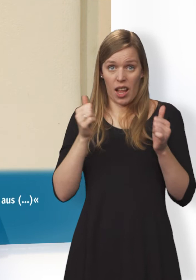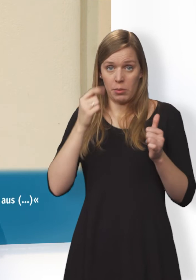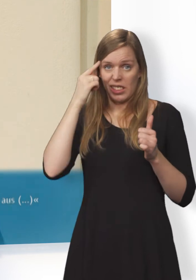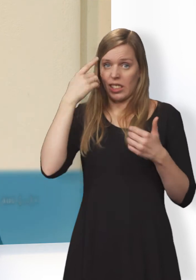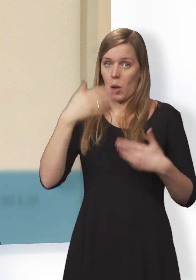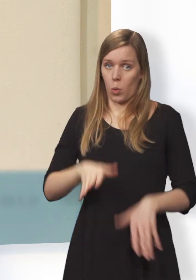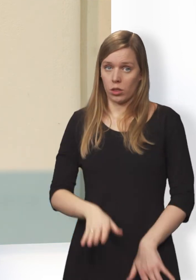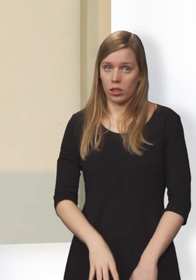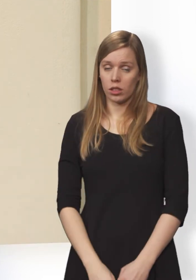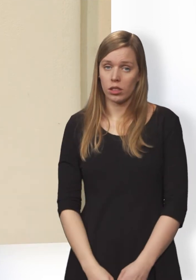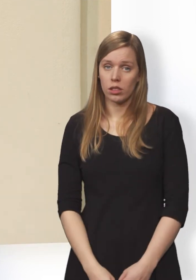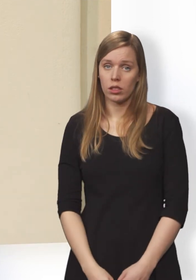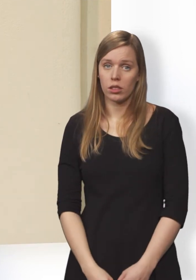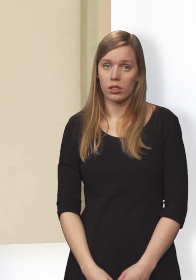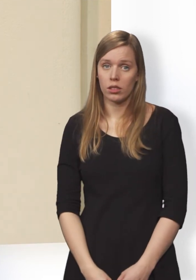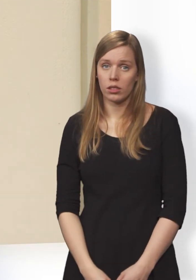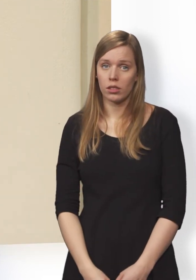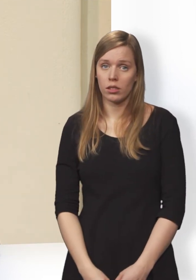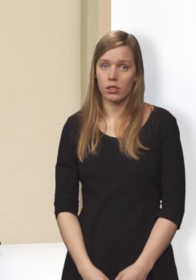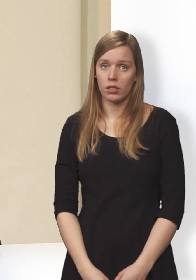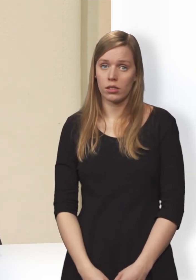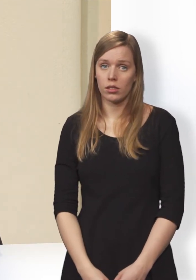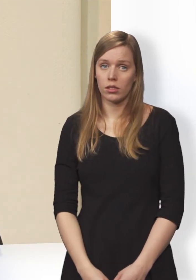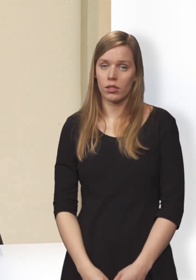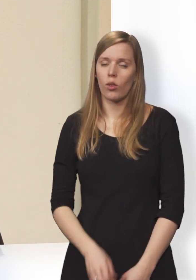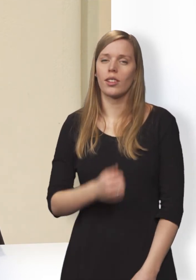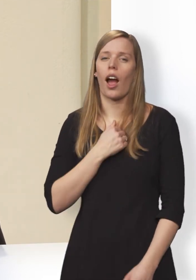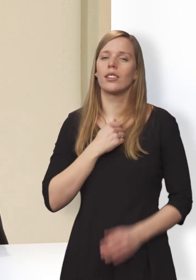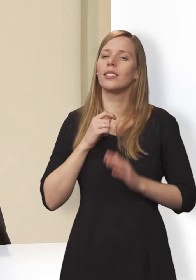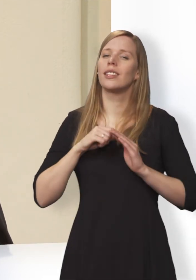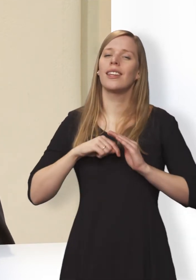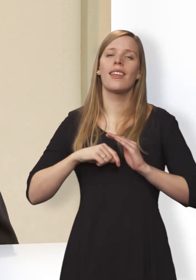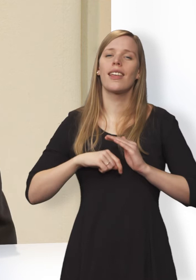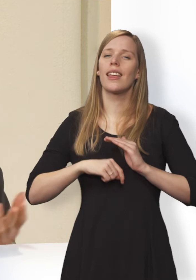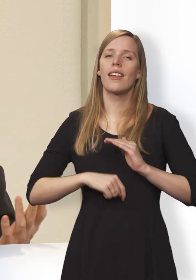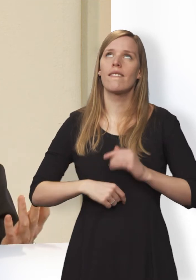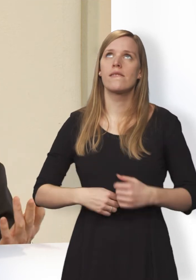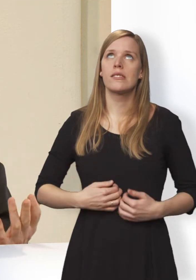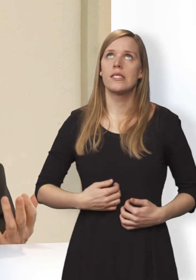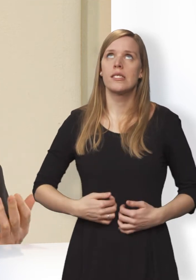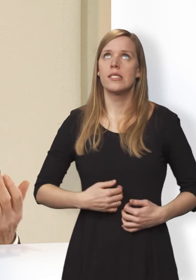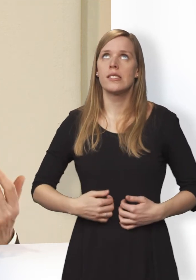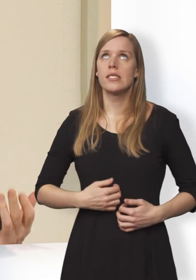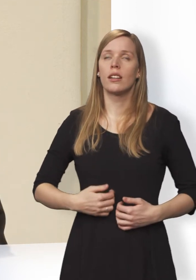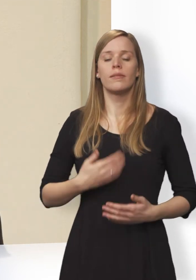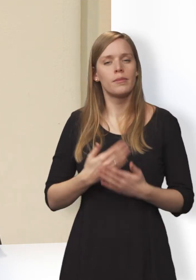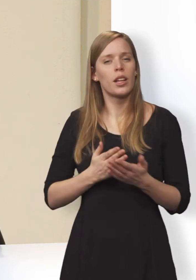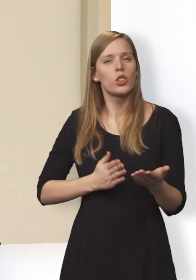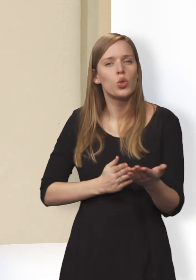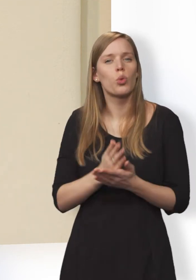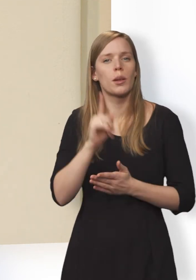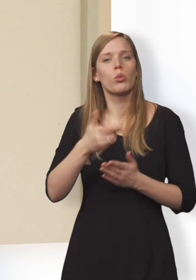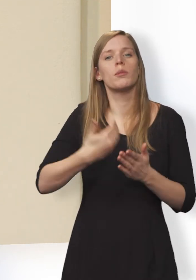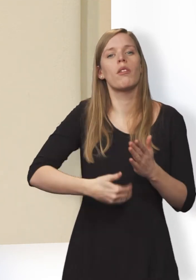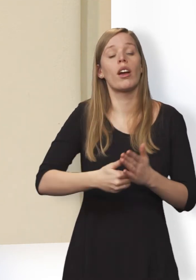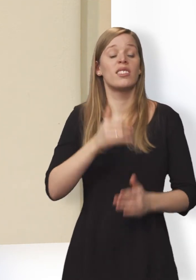sein bei diese angst in uns steckt müssen wir immer wieder beweisen wie wichtig wir sind